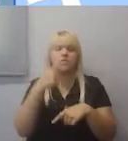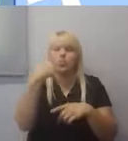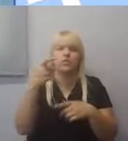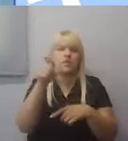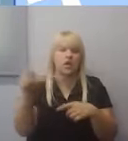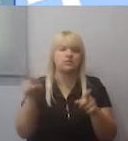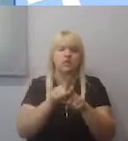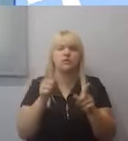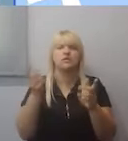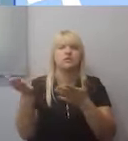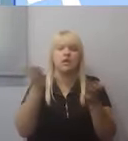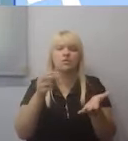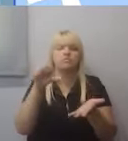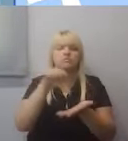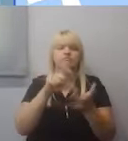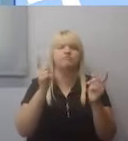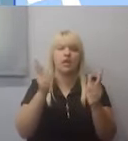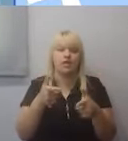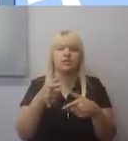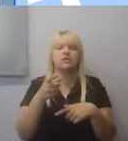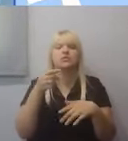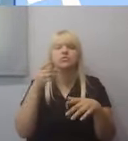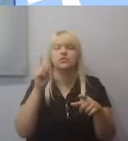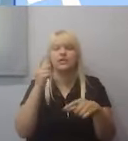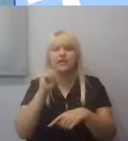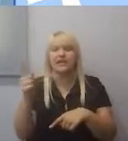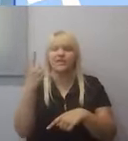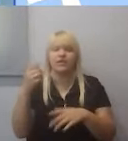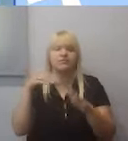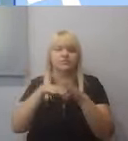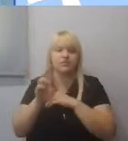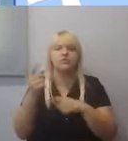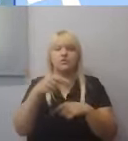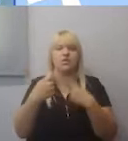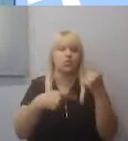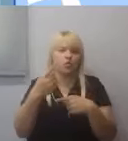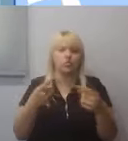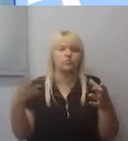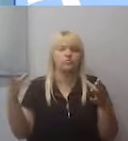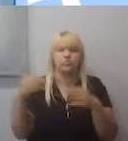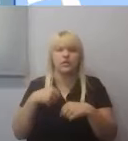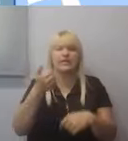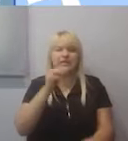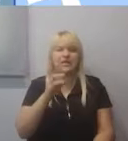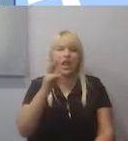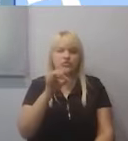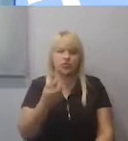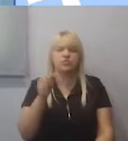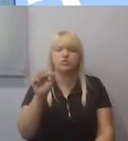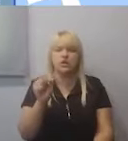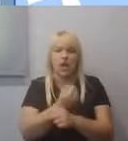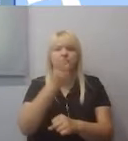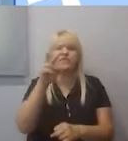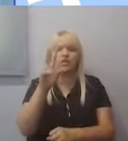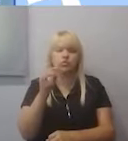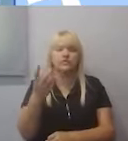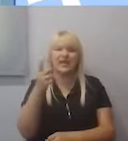aizmukt citās darīšanās tātad joprojām šeit ar mums kopā ir gan gints reincons gan viesturs silenieks gan liena cipule kuru